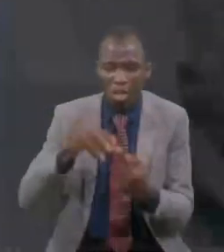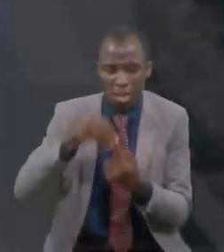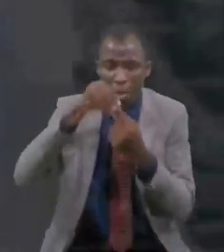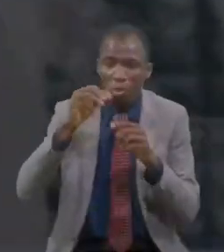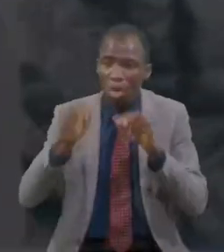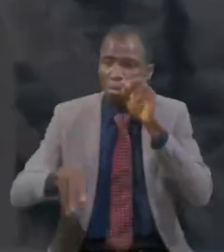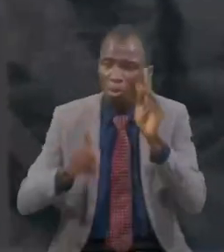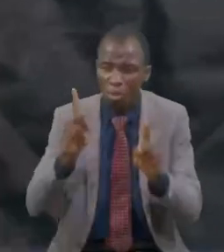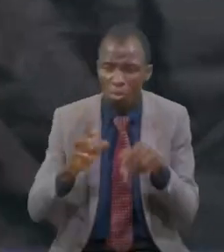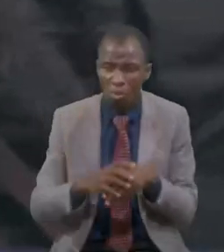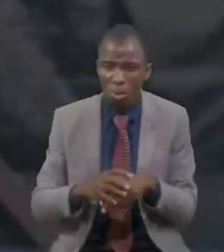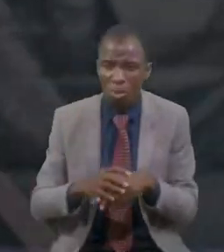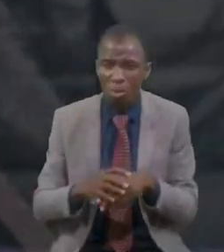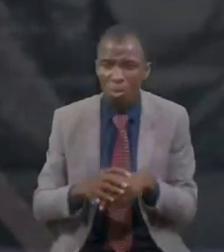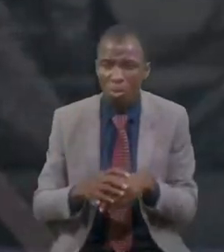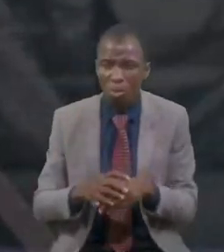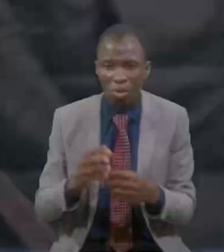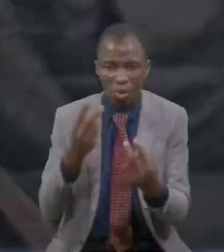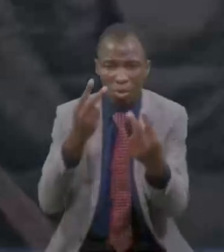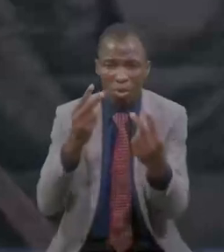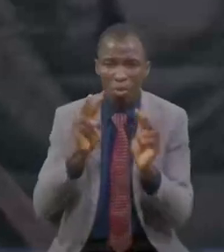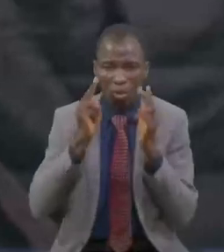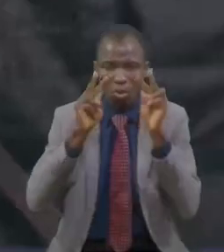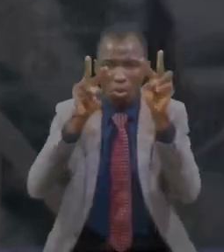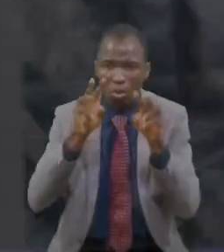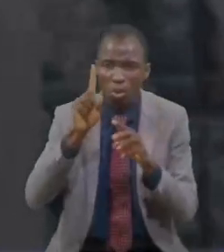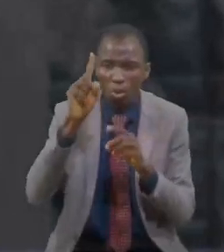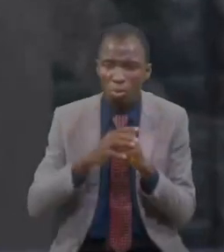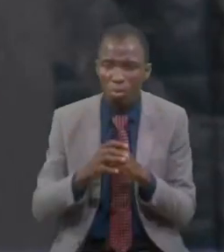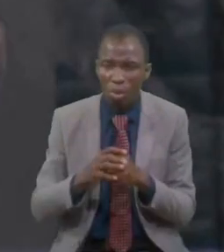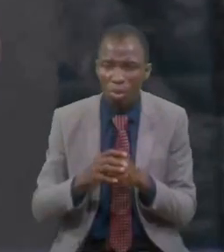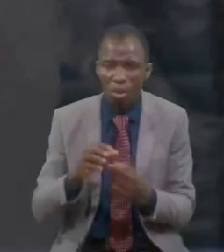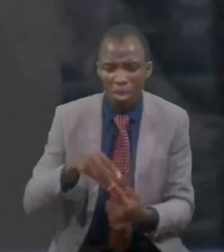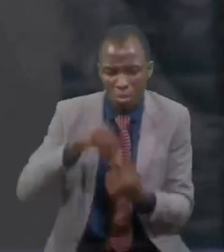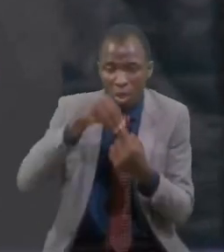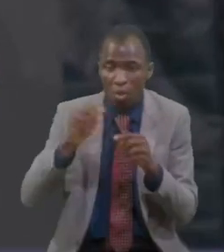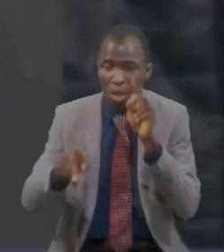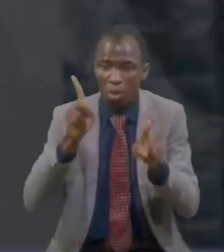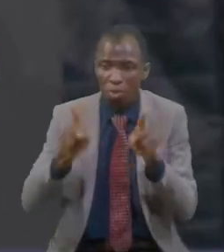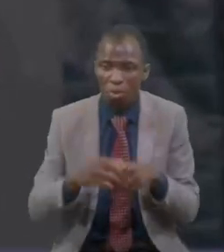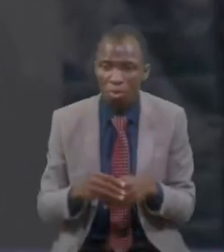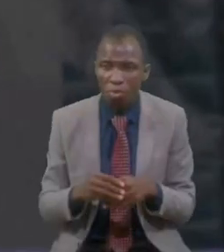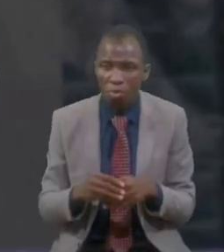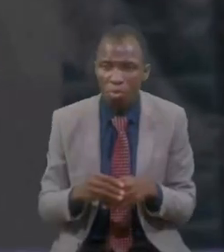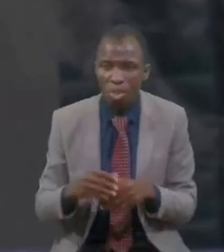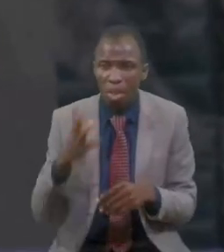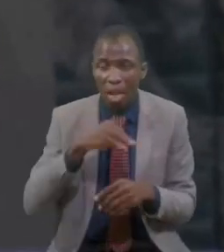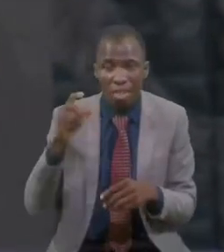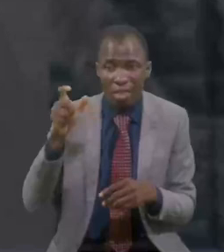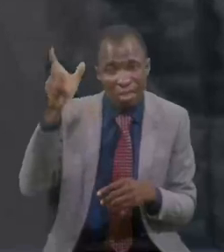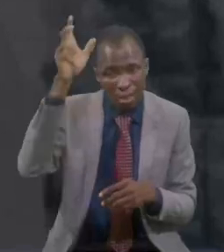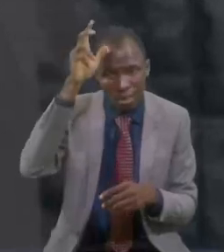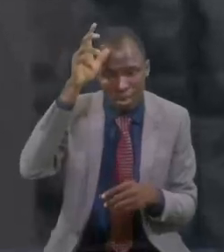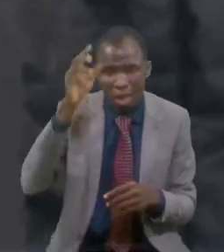acquis regardez ici vous êtes un peuple particulier à qui